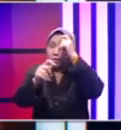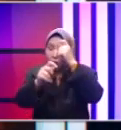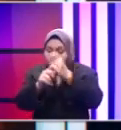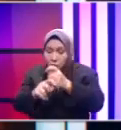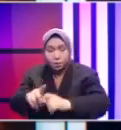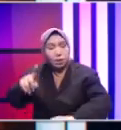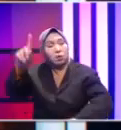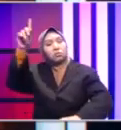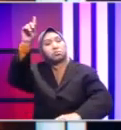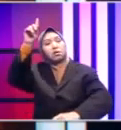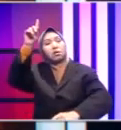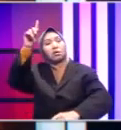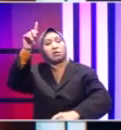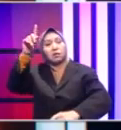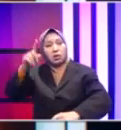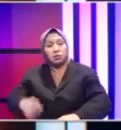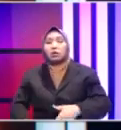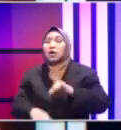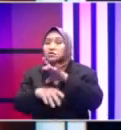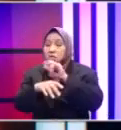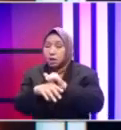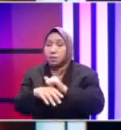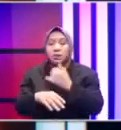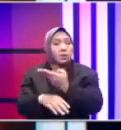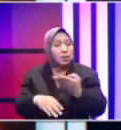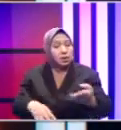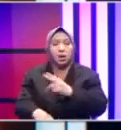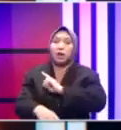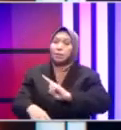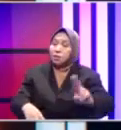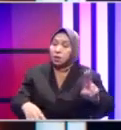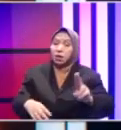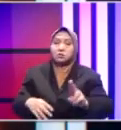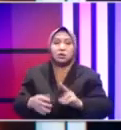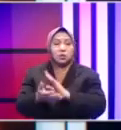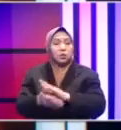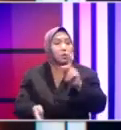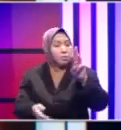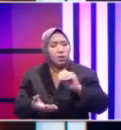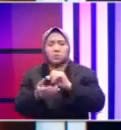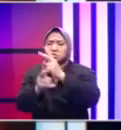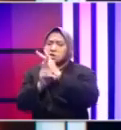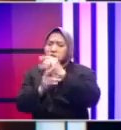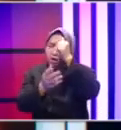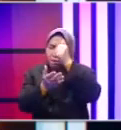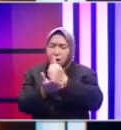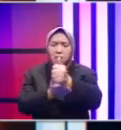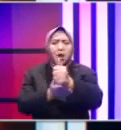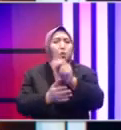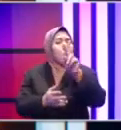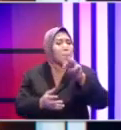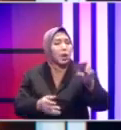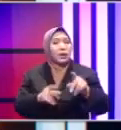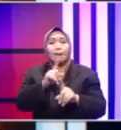kepada Allah bahkan aduk di nasehat benda-benda keagamaan dan benda-benda agak Omar menjaga amanah dan Umar diam